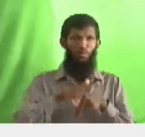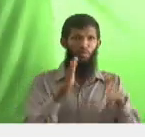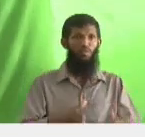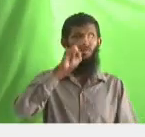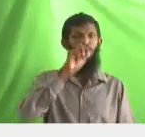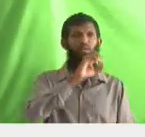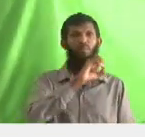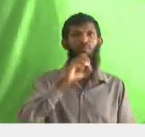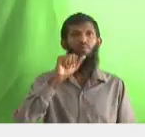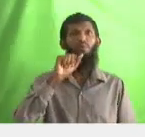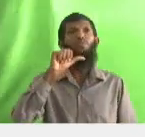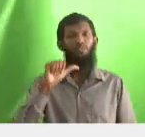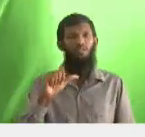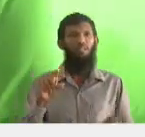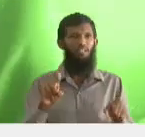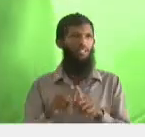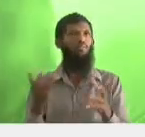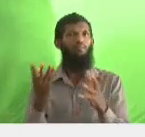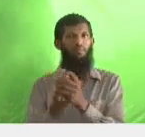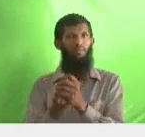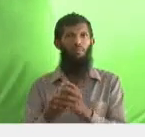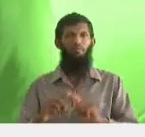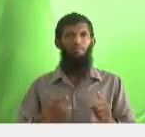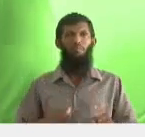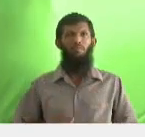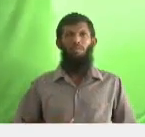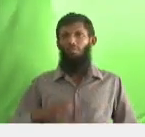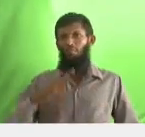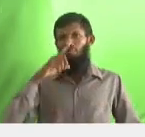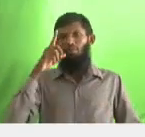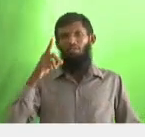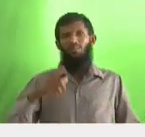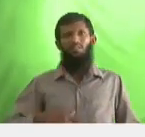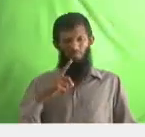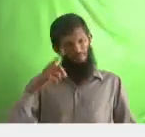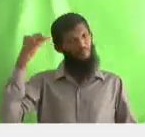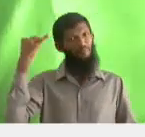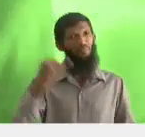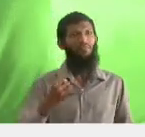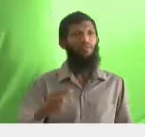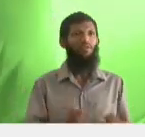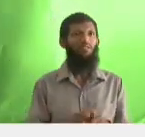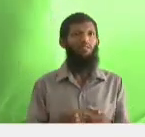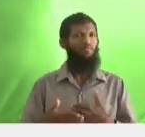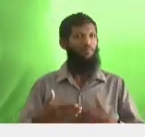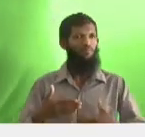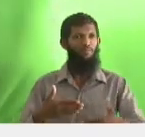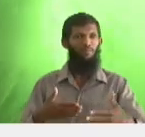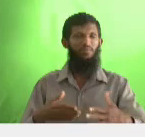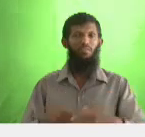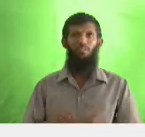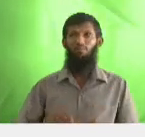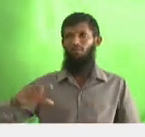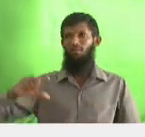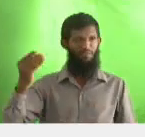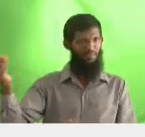wasalam, and he actually transgressed after the Almighty had bestowed upon him wealth such